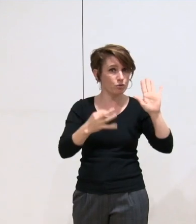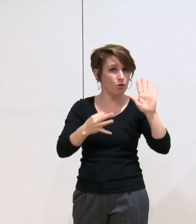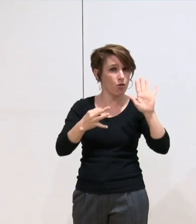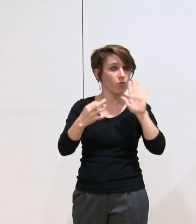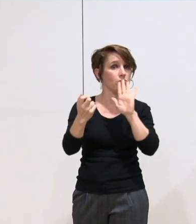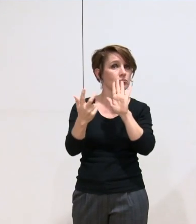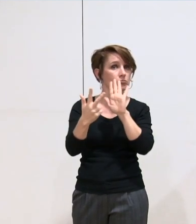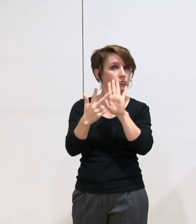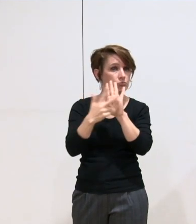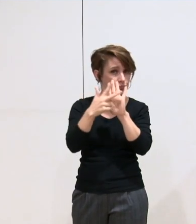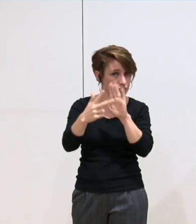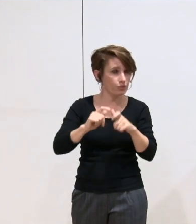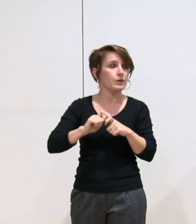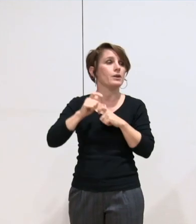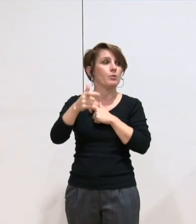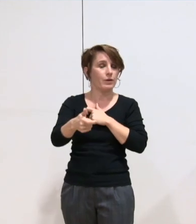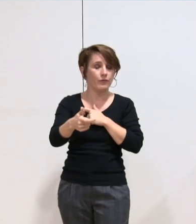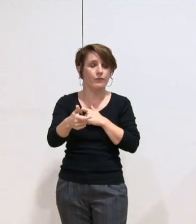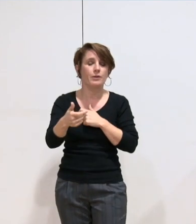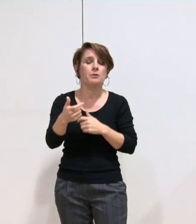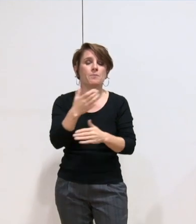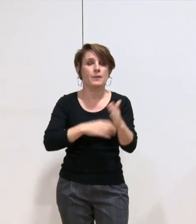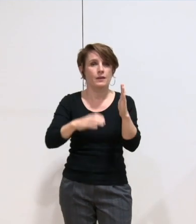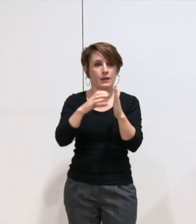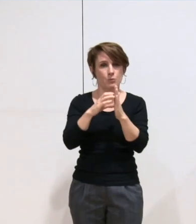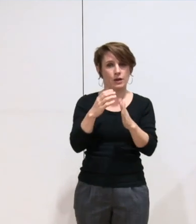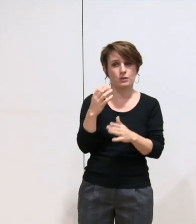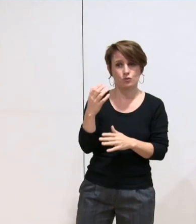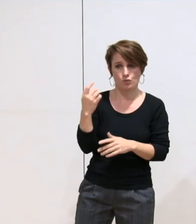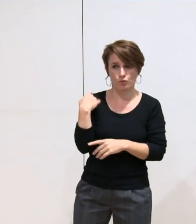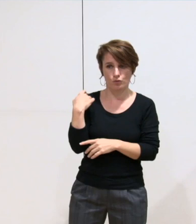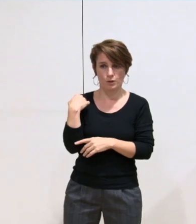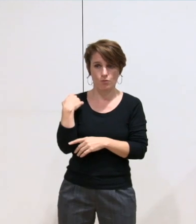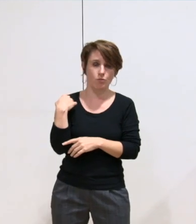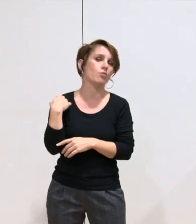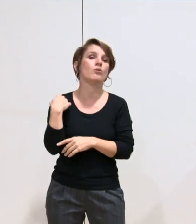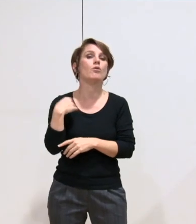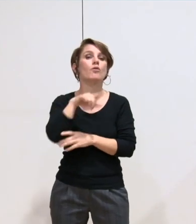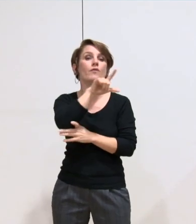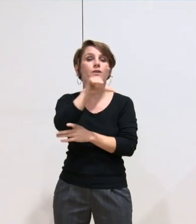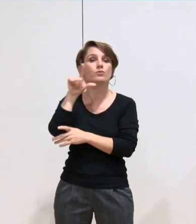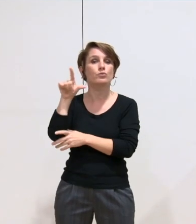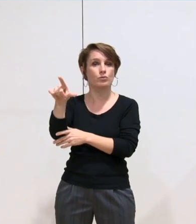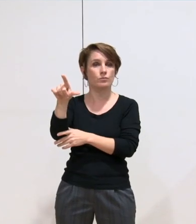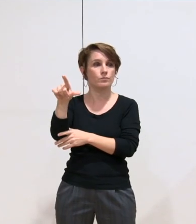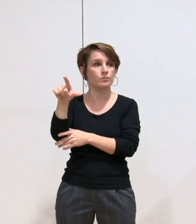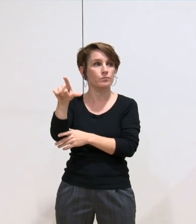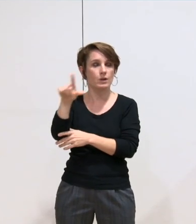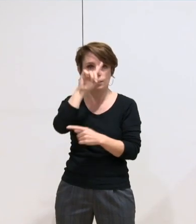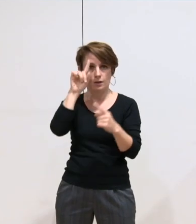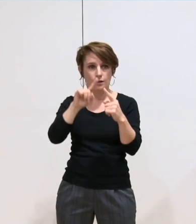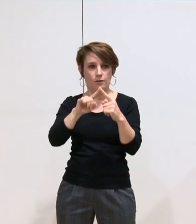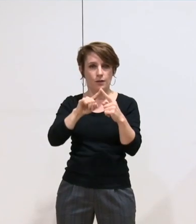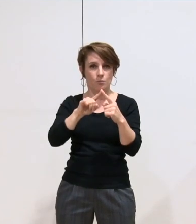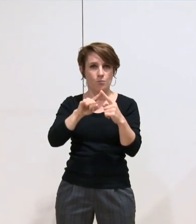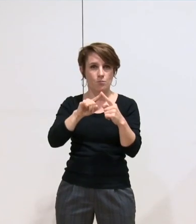vous remercie. Délibération adoptée. La délibération numéro 22, elle porte sur le